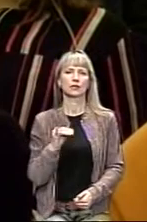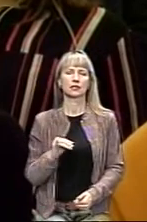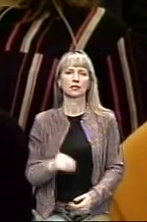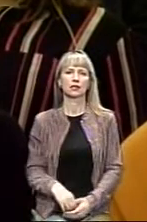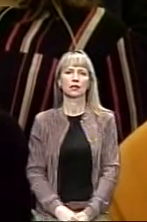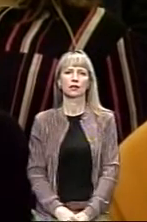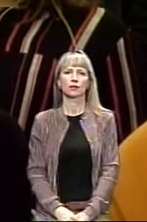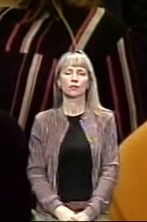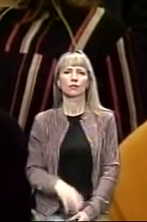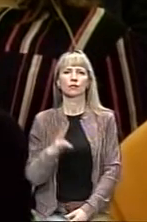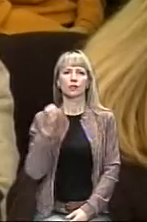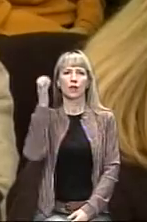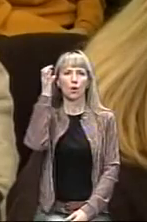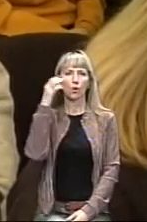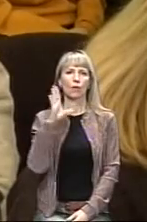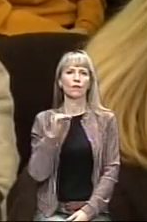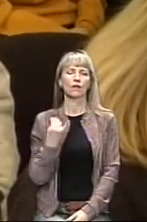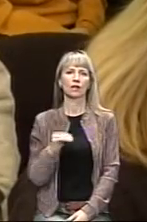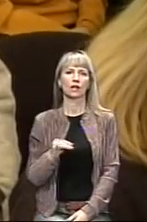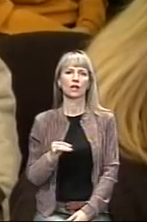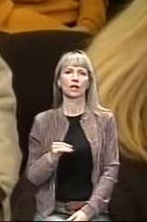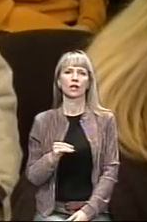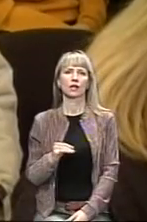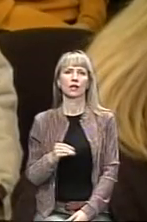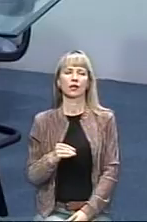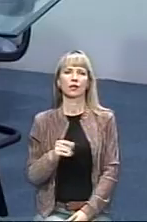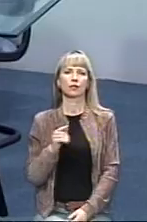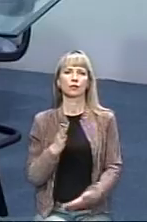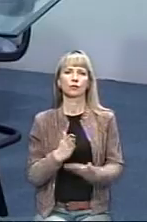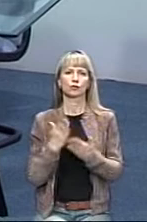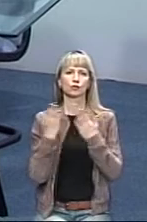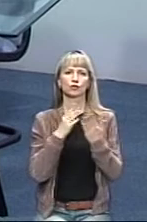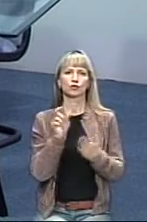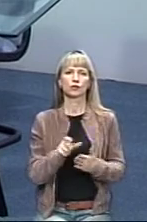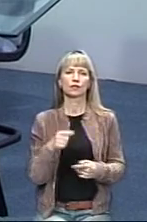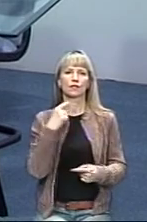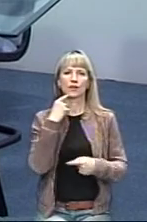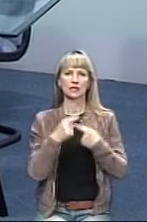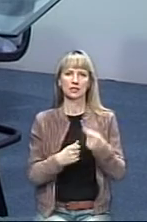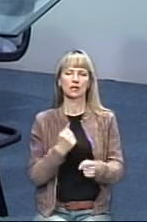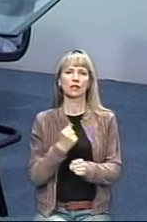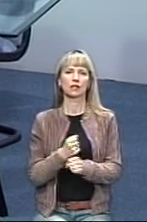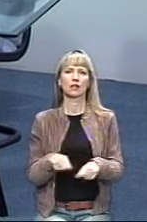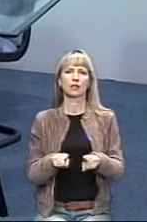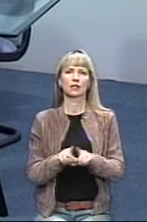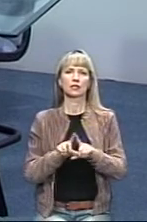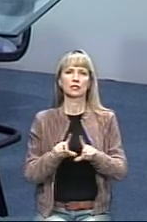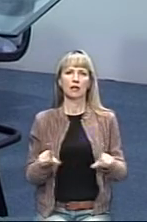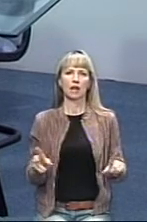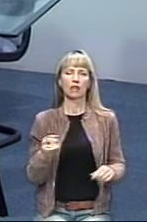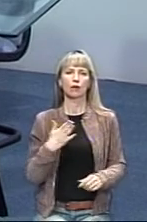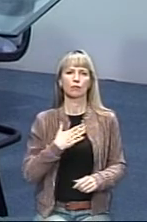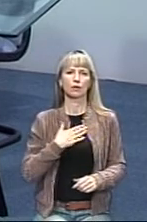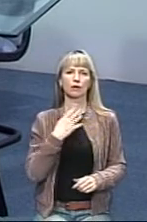Запорізької обласній науковій, так, а також бібліотеці «Юний читач». Вони завжди влаштовують такі заходи, які, на мій погляд,